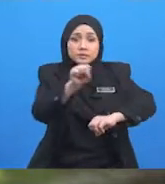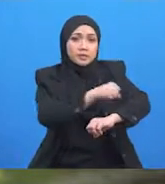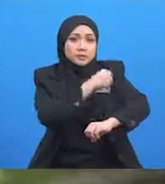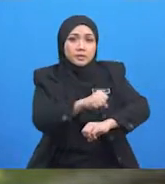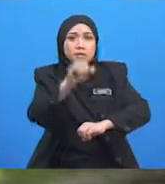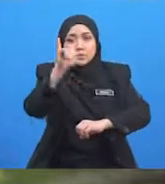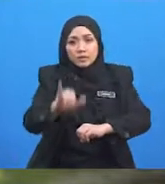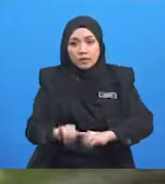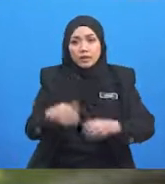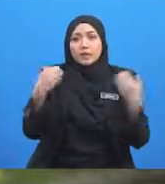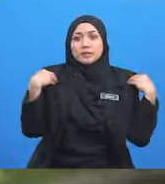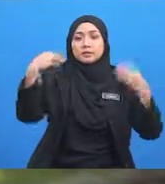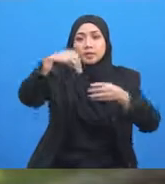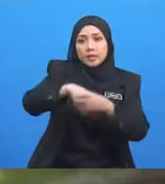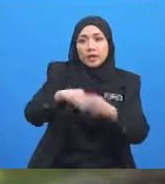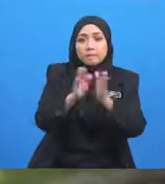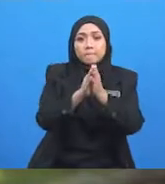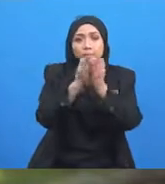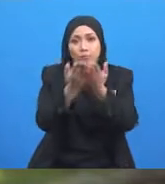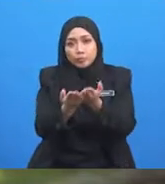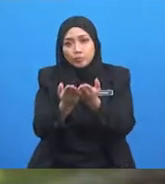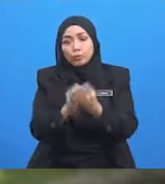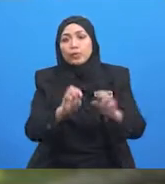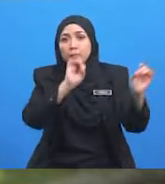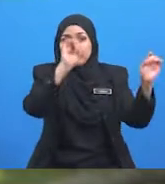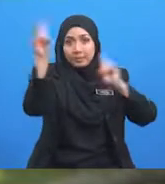buku antologi Bintang Hati.